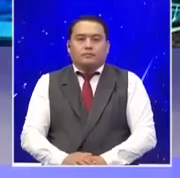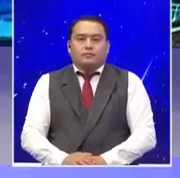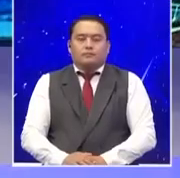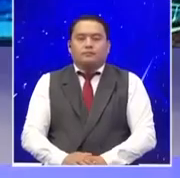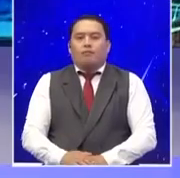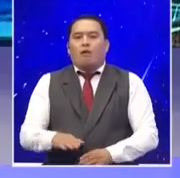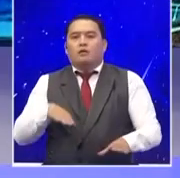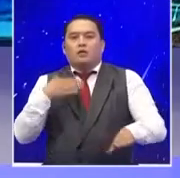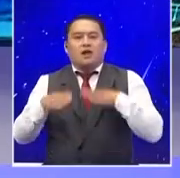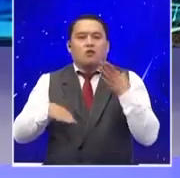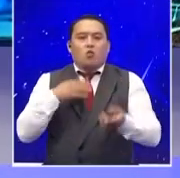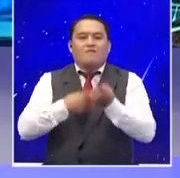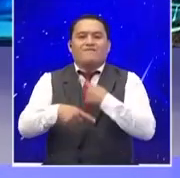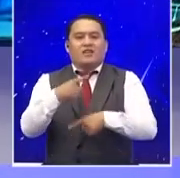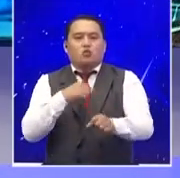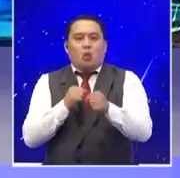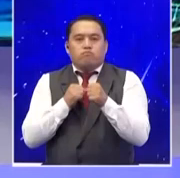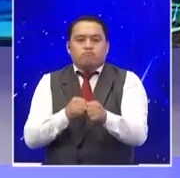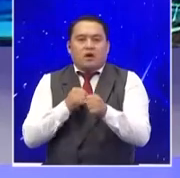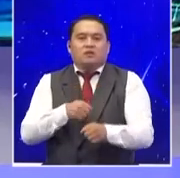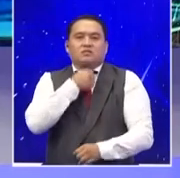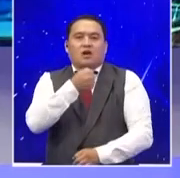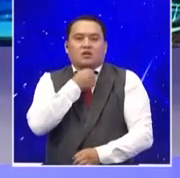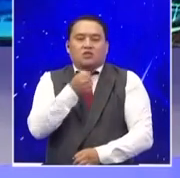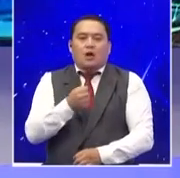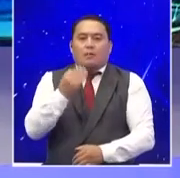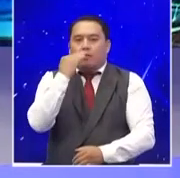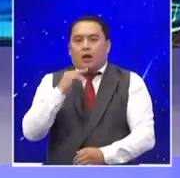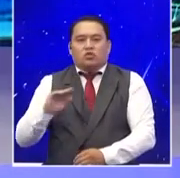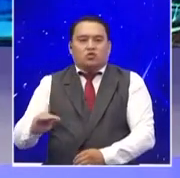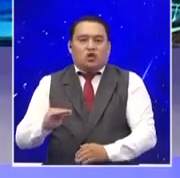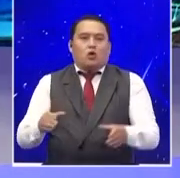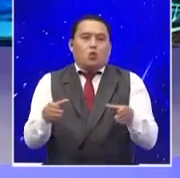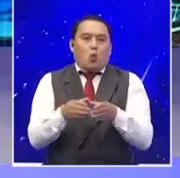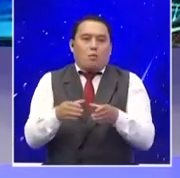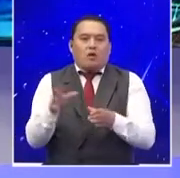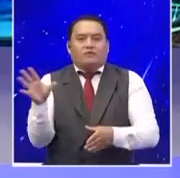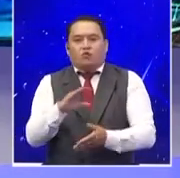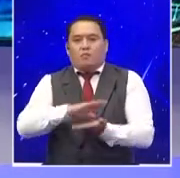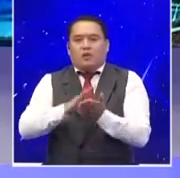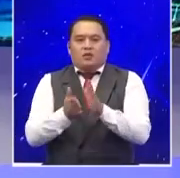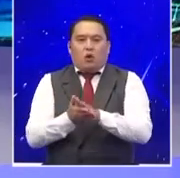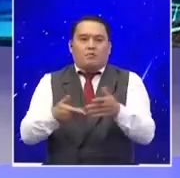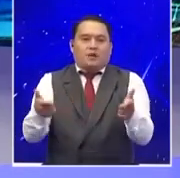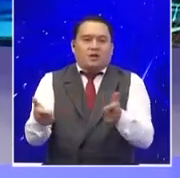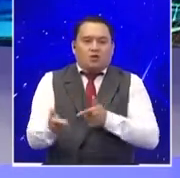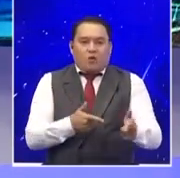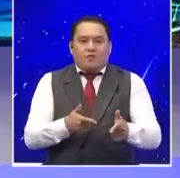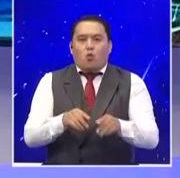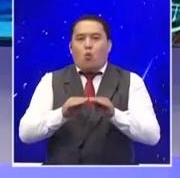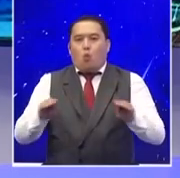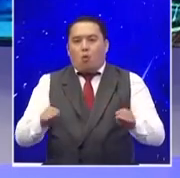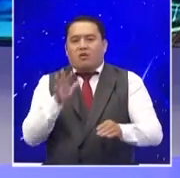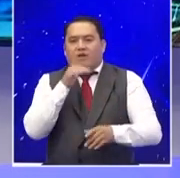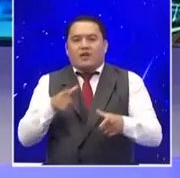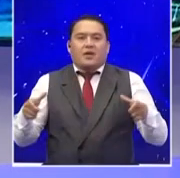К тренировкам в залах вернулись боксеры старших и младших групп области. При том, что общая физическая подготовка поддерживалась на уровне и в